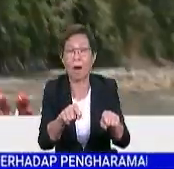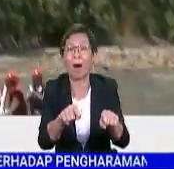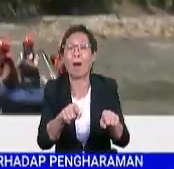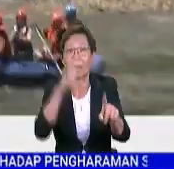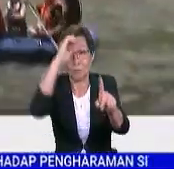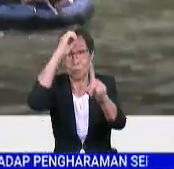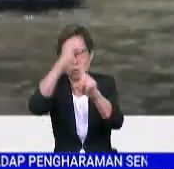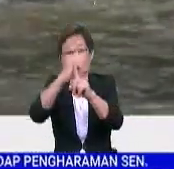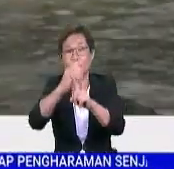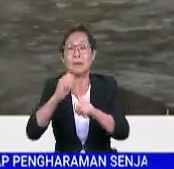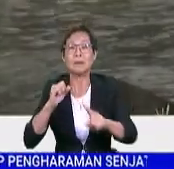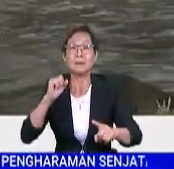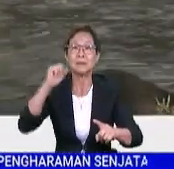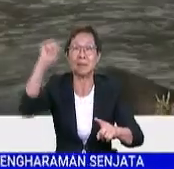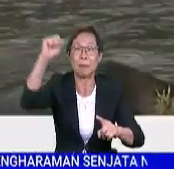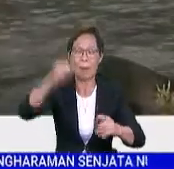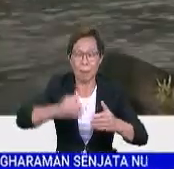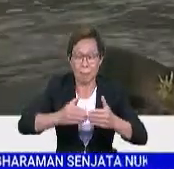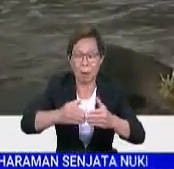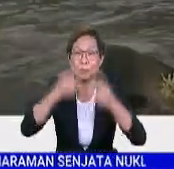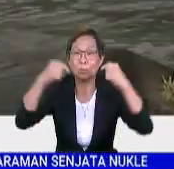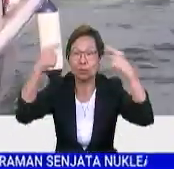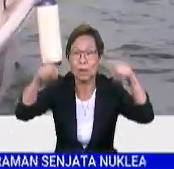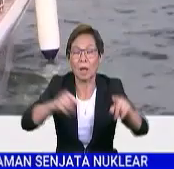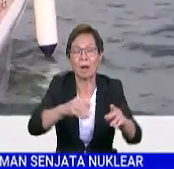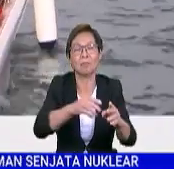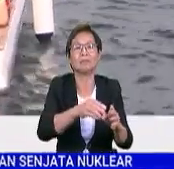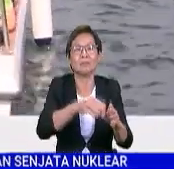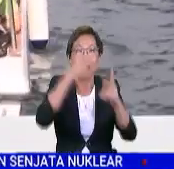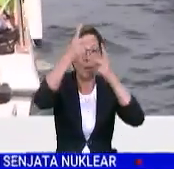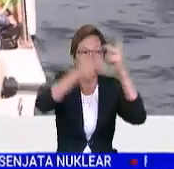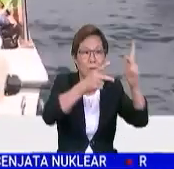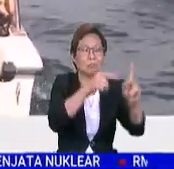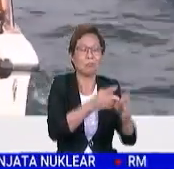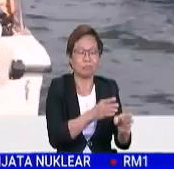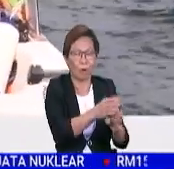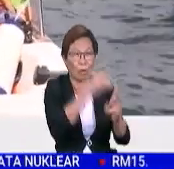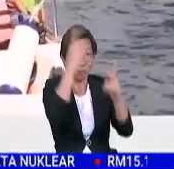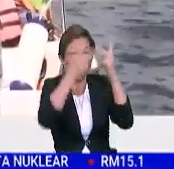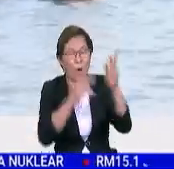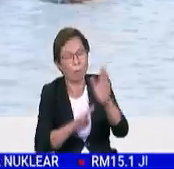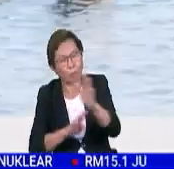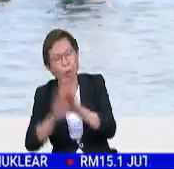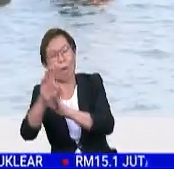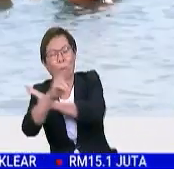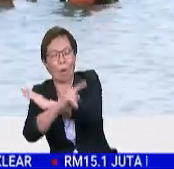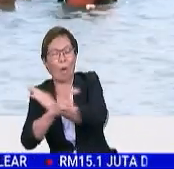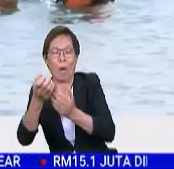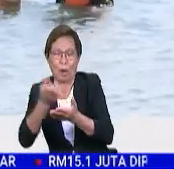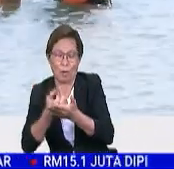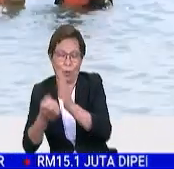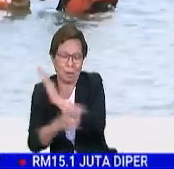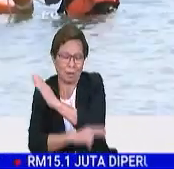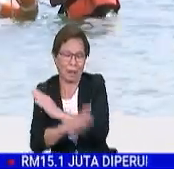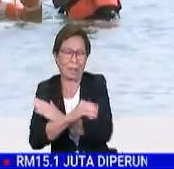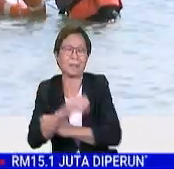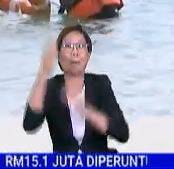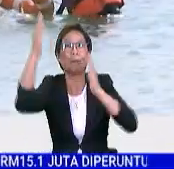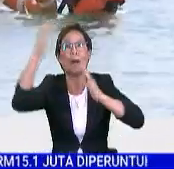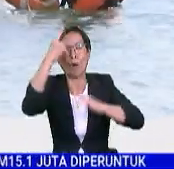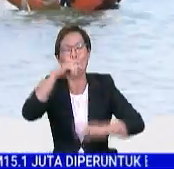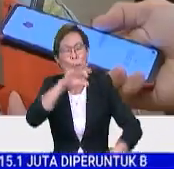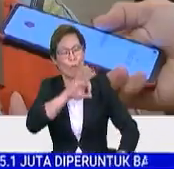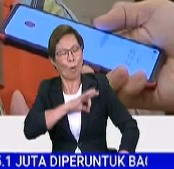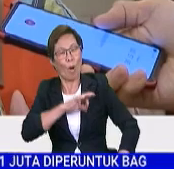Jaya smj sektor pelancongan antar terus menyumbang terhadap pertumbuhan ekonomi negeri dan negara serta manfaat untuk